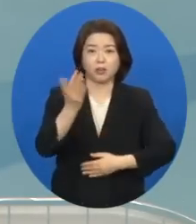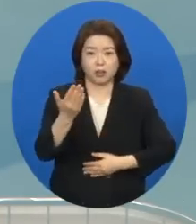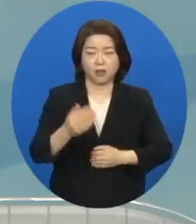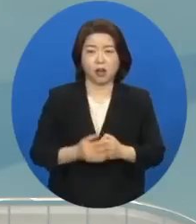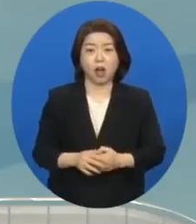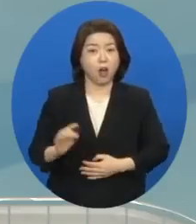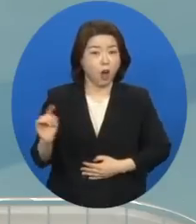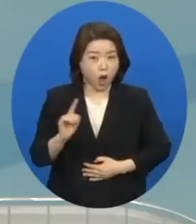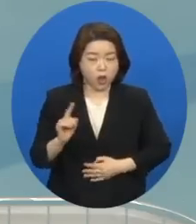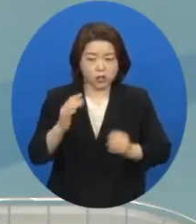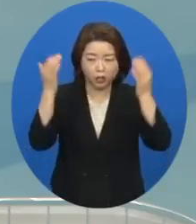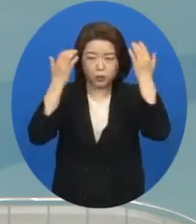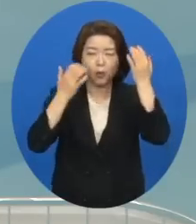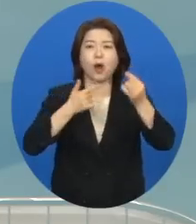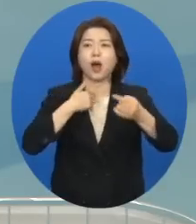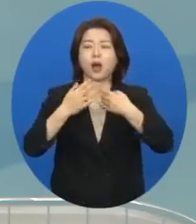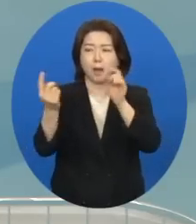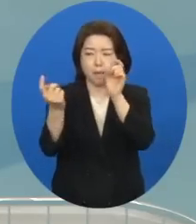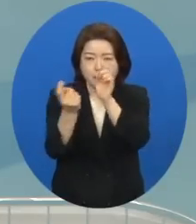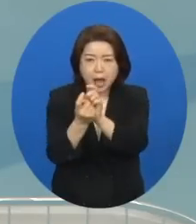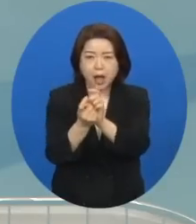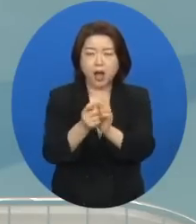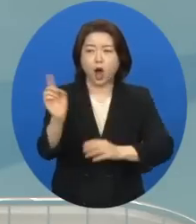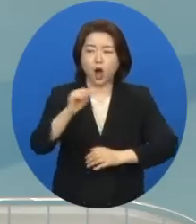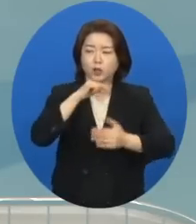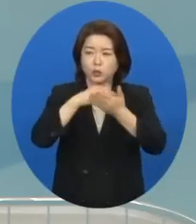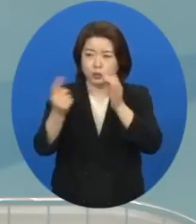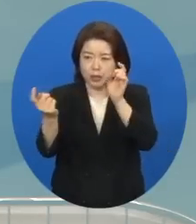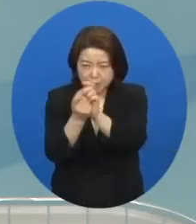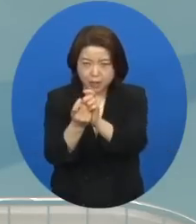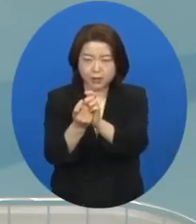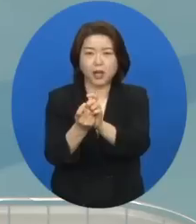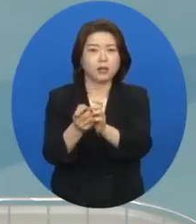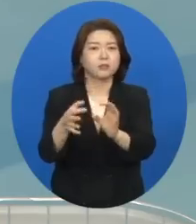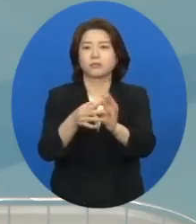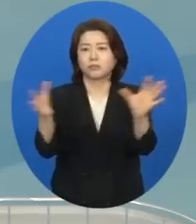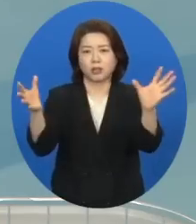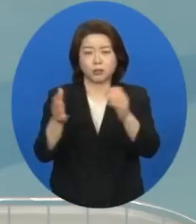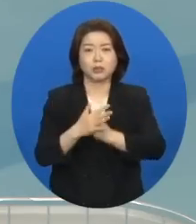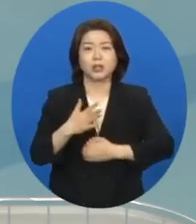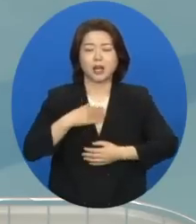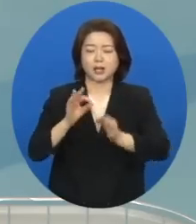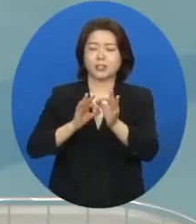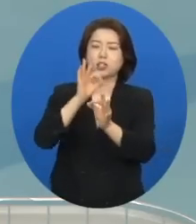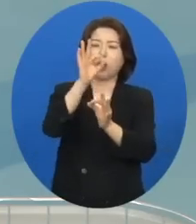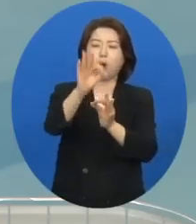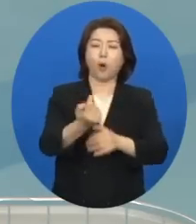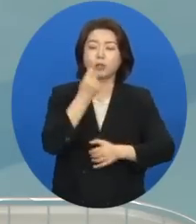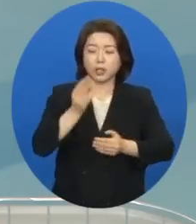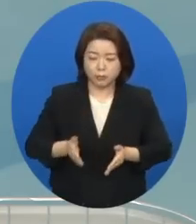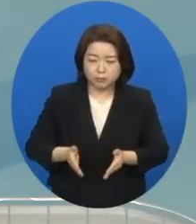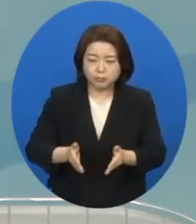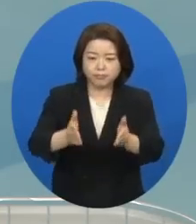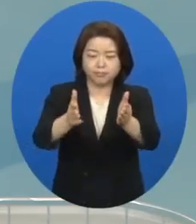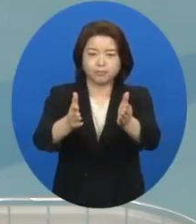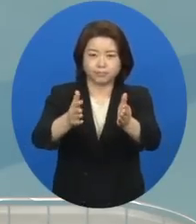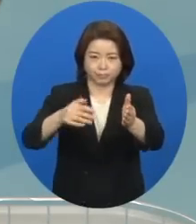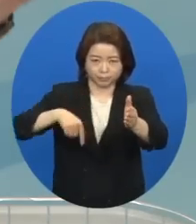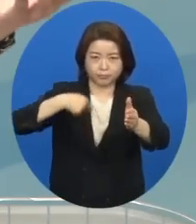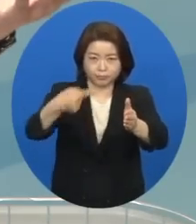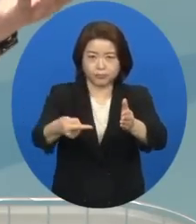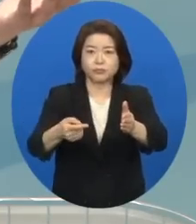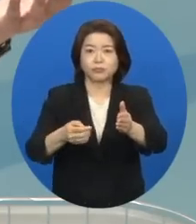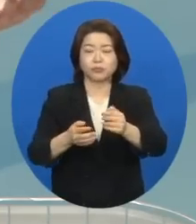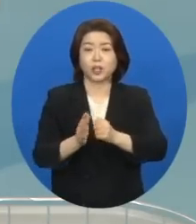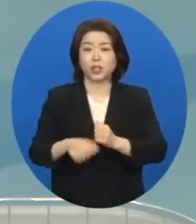어떤 고난을 겪든 어떤 손해를 당하든 나는 영생으로 가는 길을 가야지. 이렇게